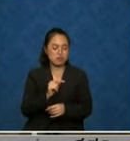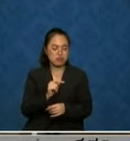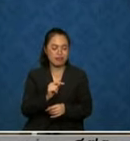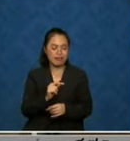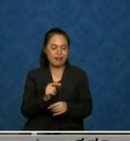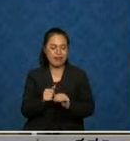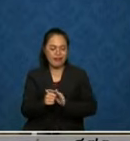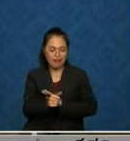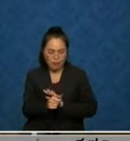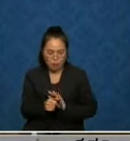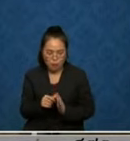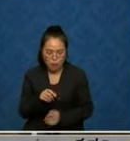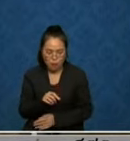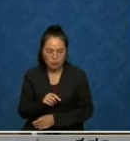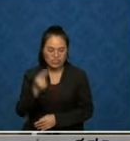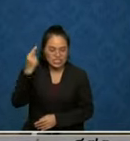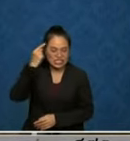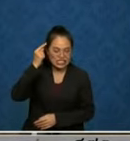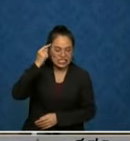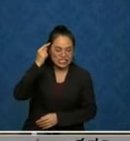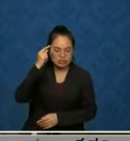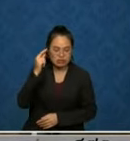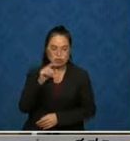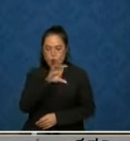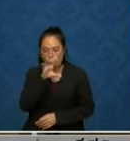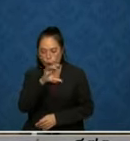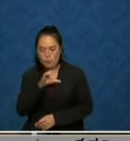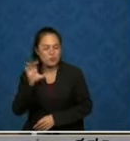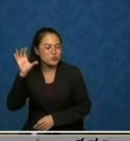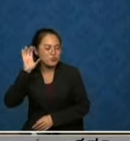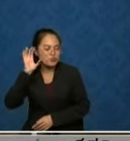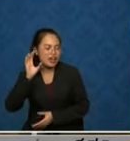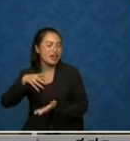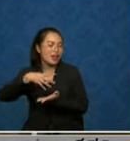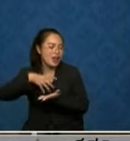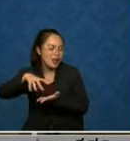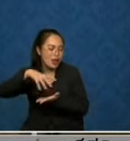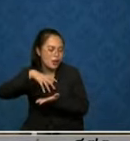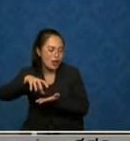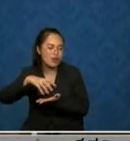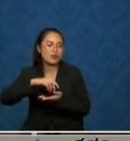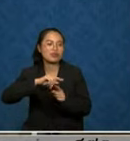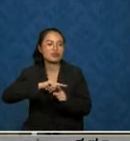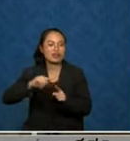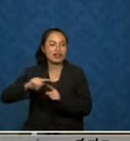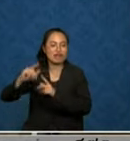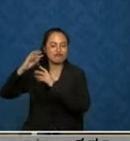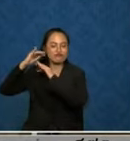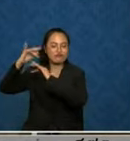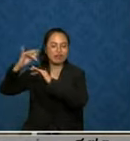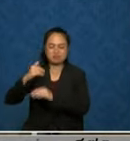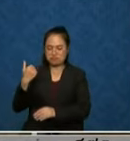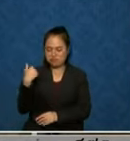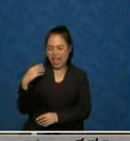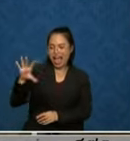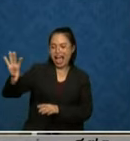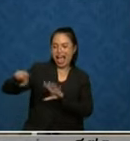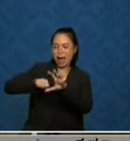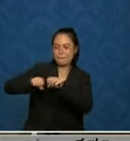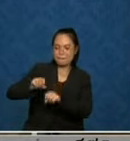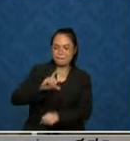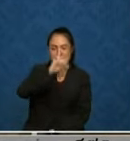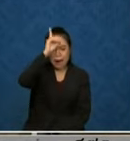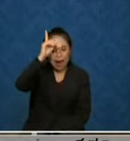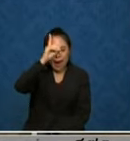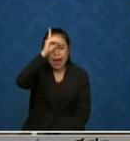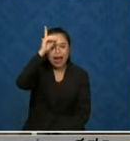ใช้กลวิธีกลอุบายใช้ความเชื่อใช้ความศรัทธาของพี่น้องประชาชนโดยเฉพาะพวกดารานักร้องที่มีชื่อเสียงดังๆนั่น